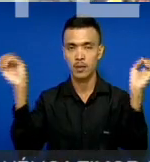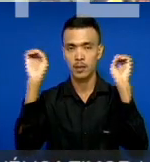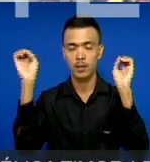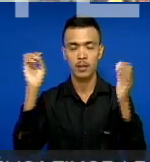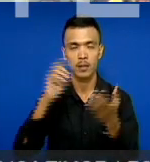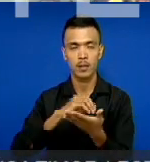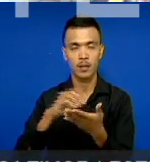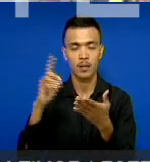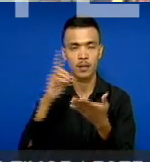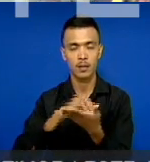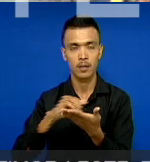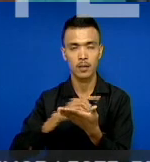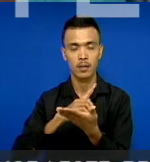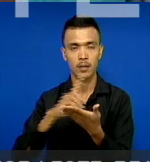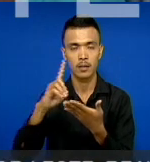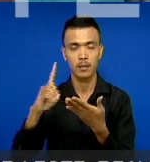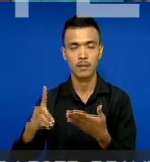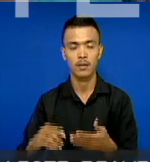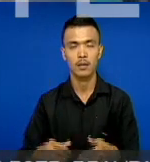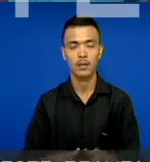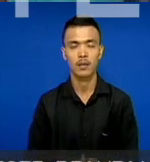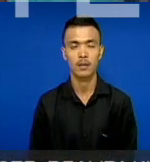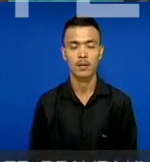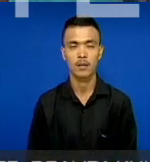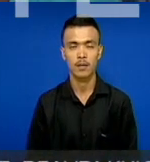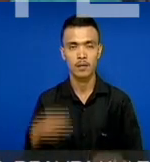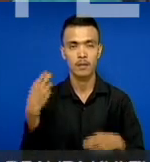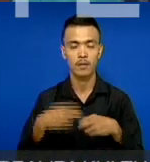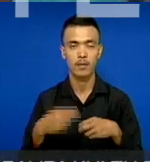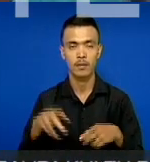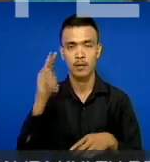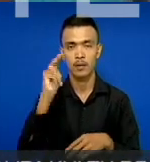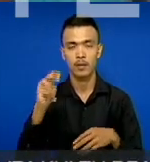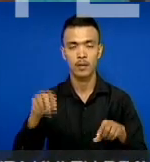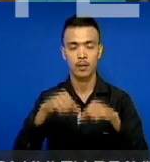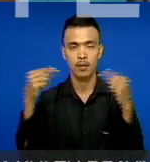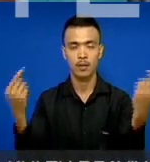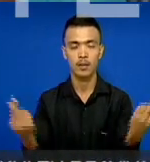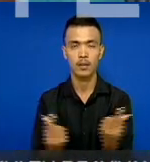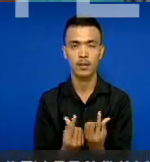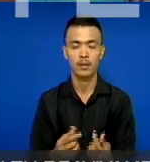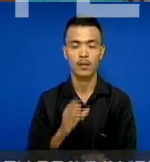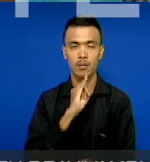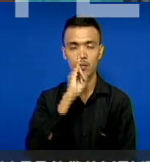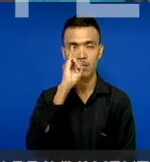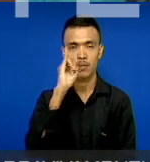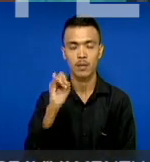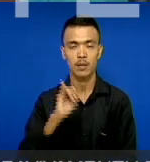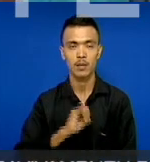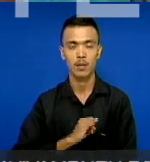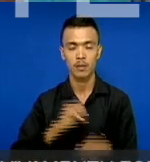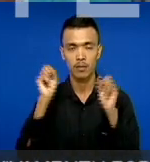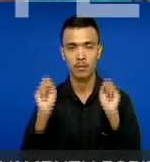nia organizasyon mas bem acar envolve se as atividades outro prejudica nia organizações se prejudica nia organizações maka ao ver dia